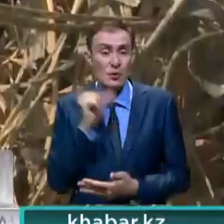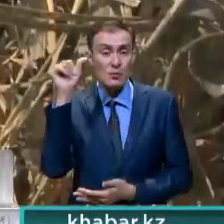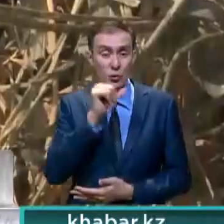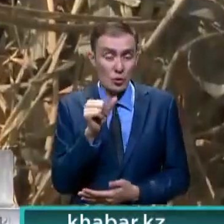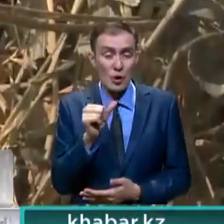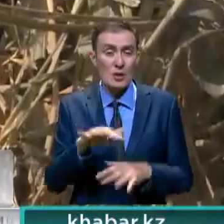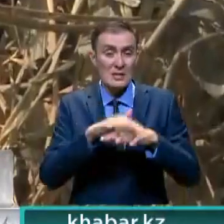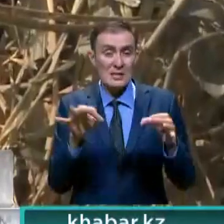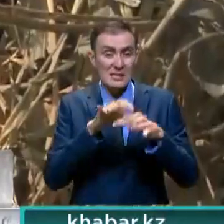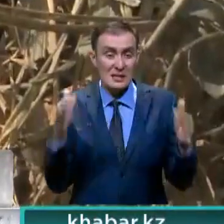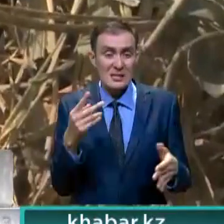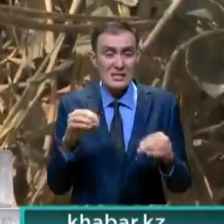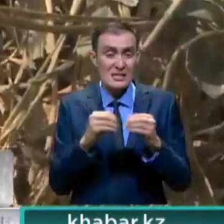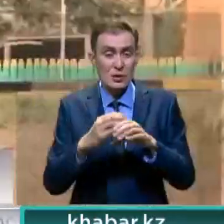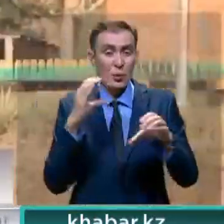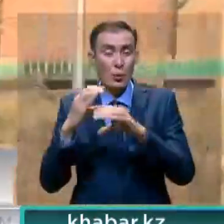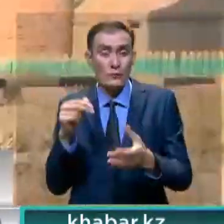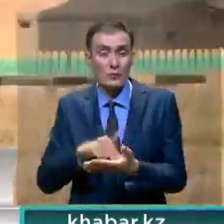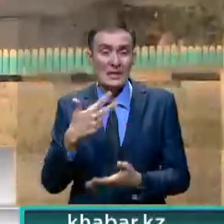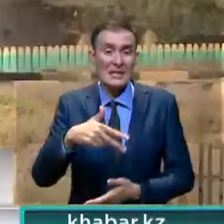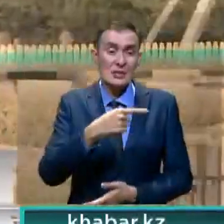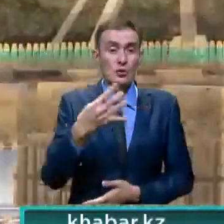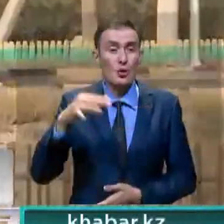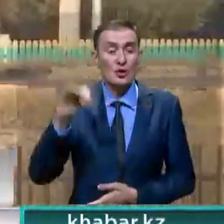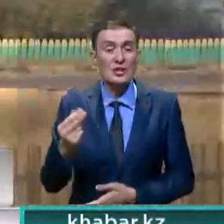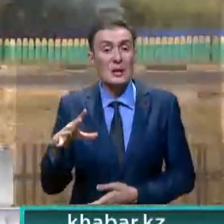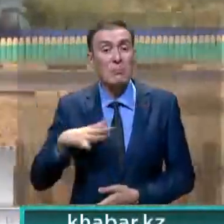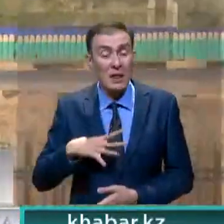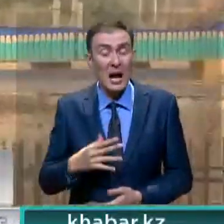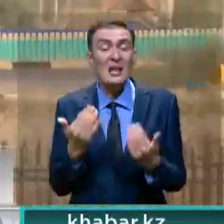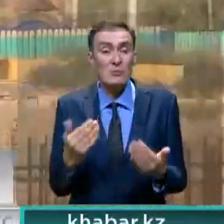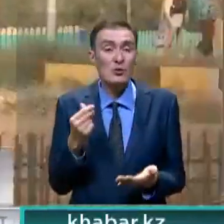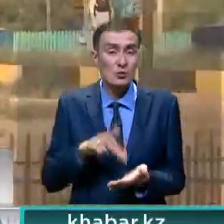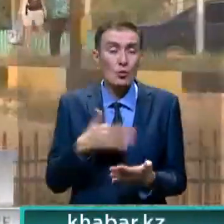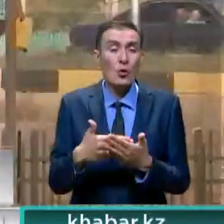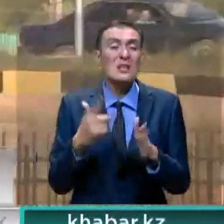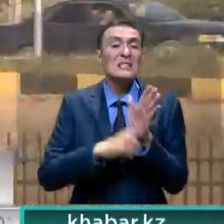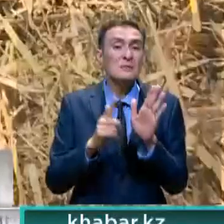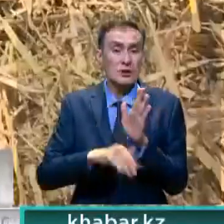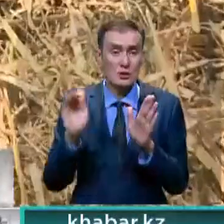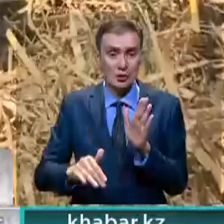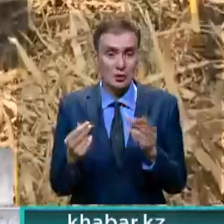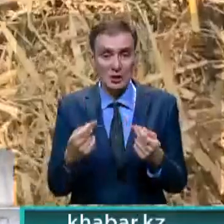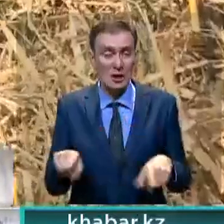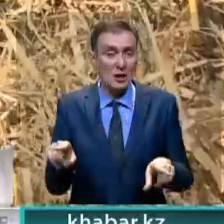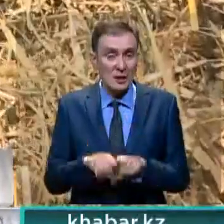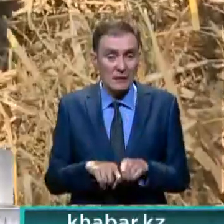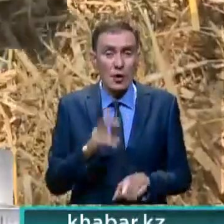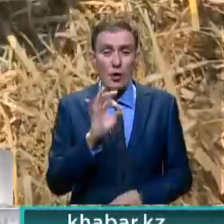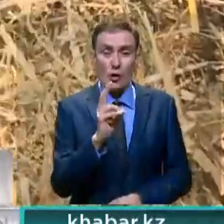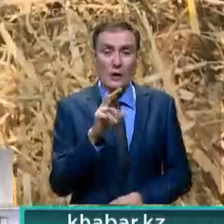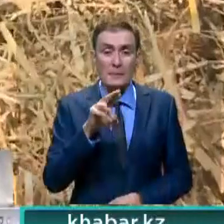прицеп сена из 10 рулонов обходился здесь в 30-40 тысяч тенге, то теперь он стоит около 70 тысяч. В соседних, как Пектинском